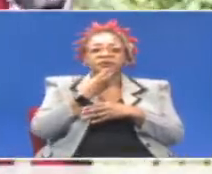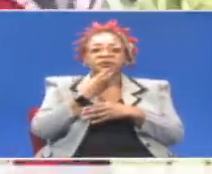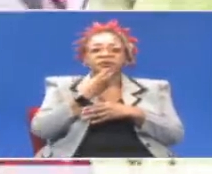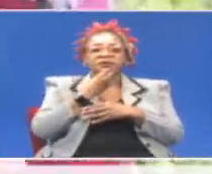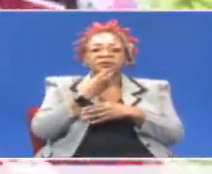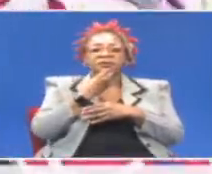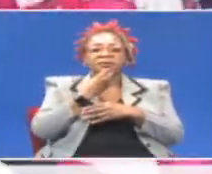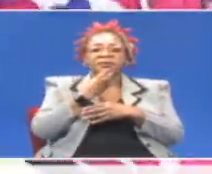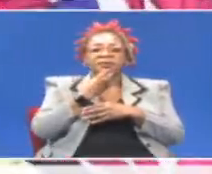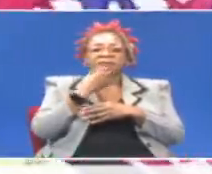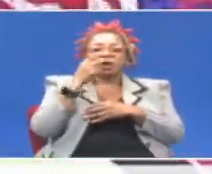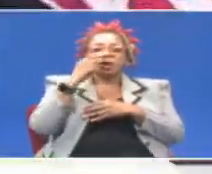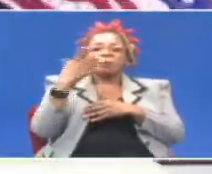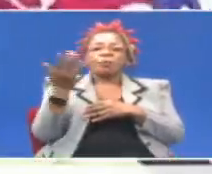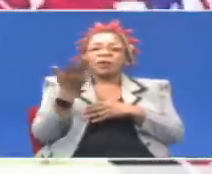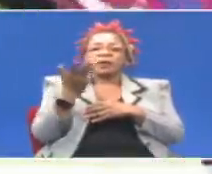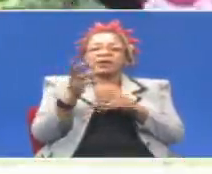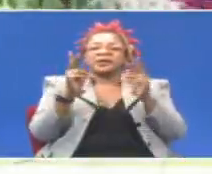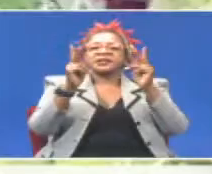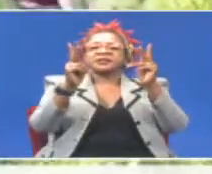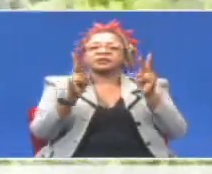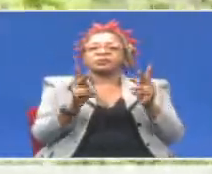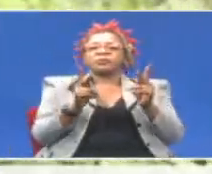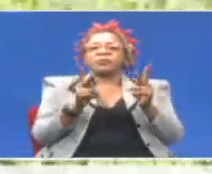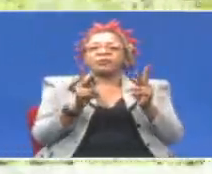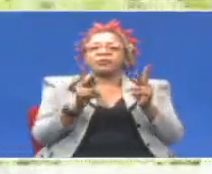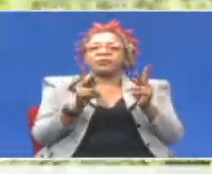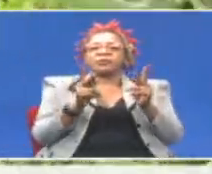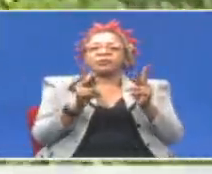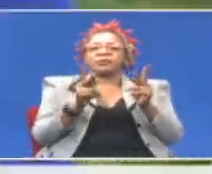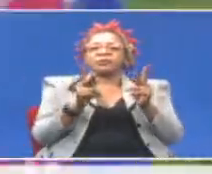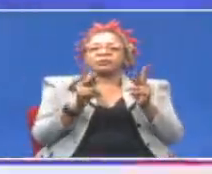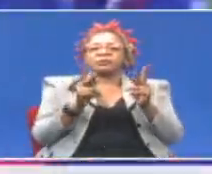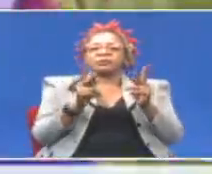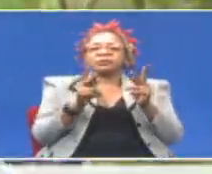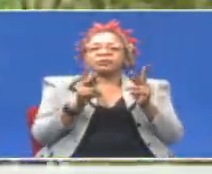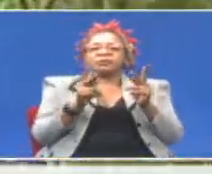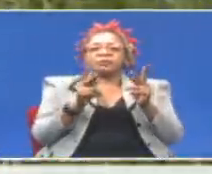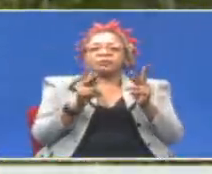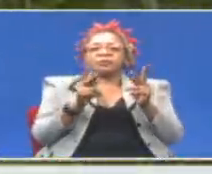Nyumbani wapi? Kisumu wapi? Wewe. Kisumu wapi?